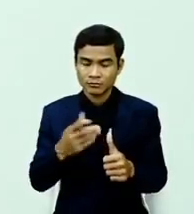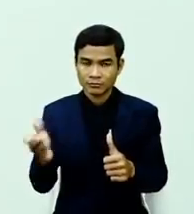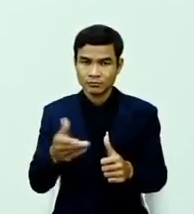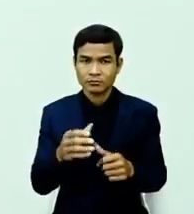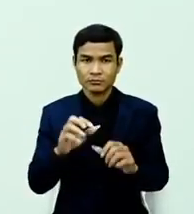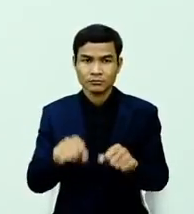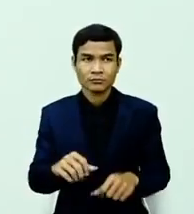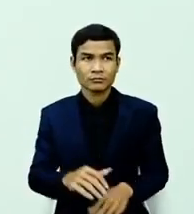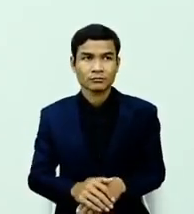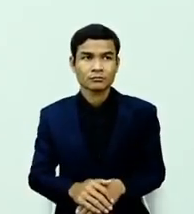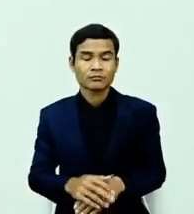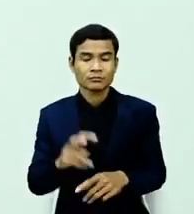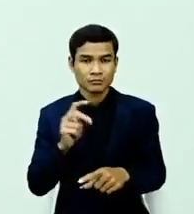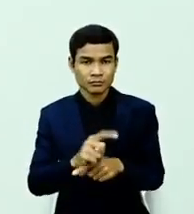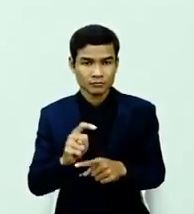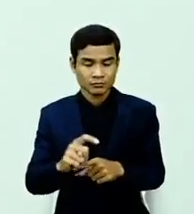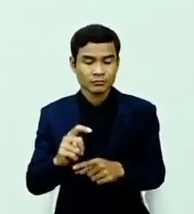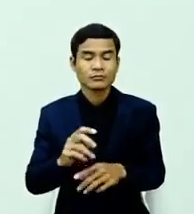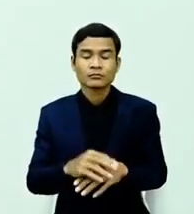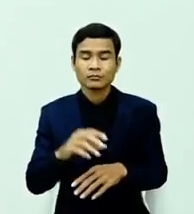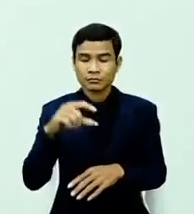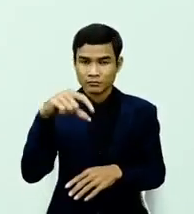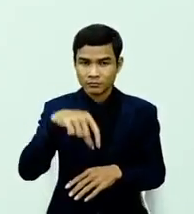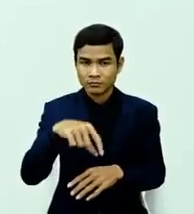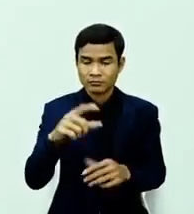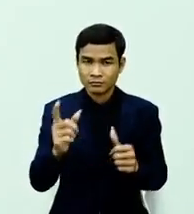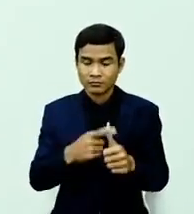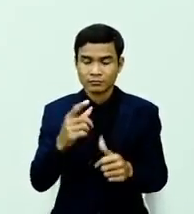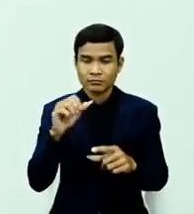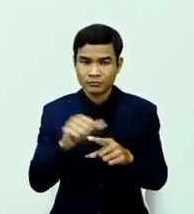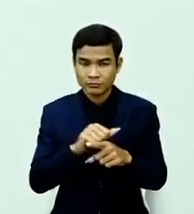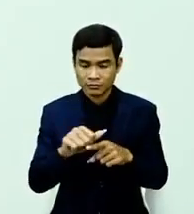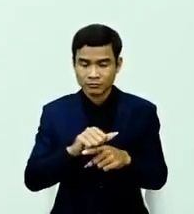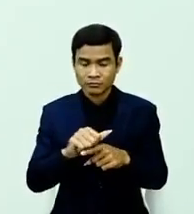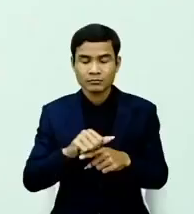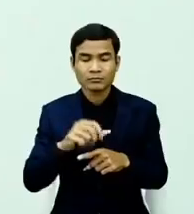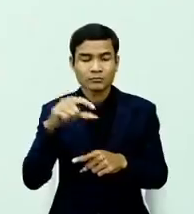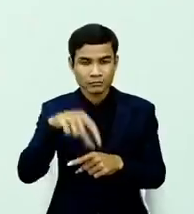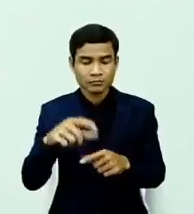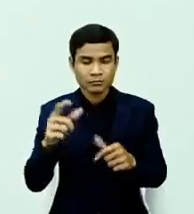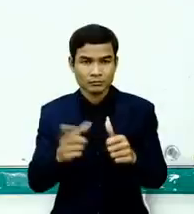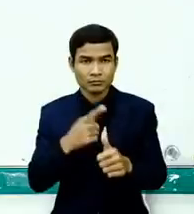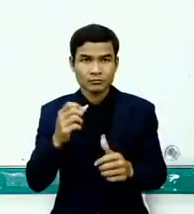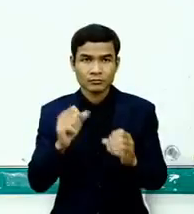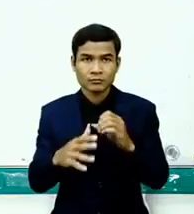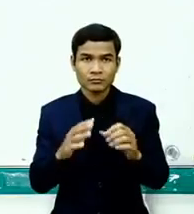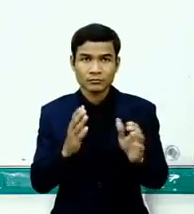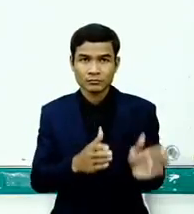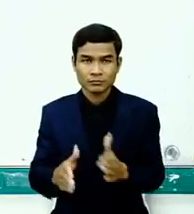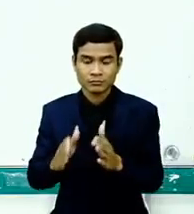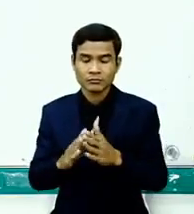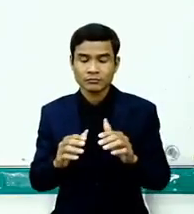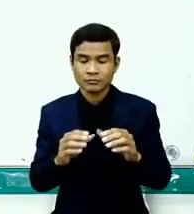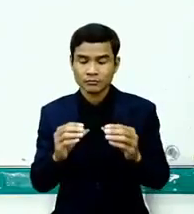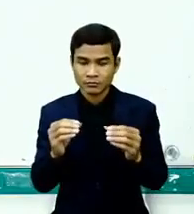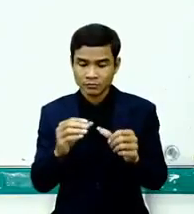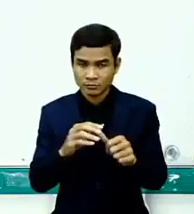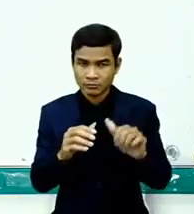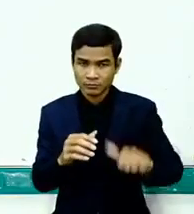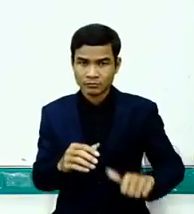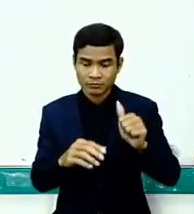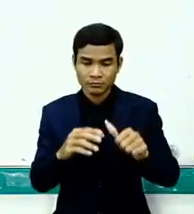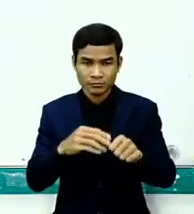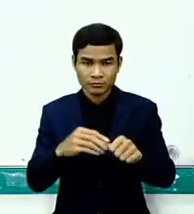ទៅធ្វើចាខ្ទង់កសិនចាតោះកូនកូនចាំស្ដាប់ហើយកូនកូនត្រៀមក្តារឈ្នួនដីសឬក៏ហ្វត់ផងដែរ